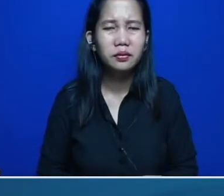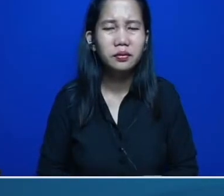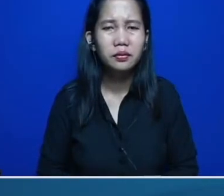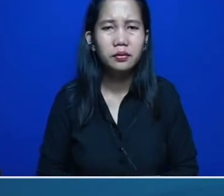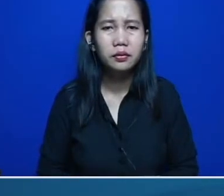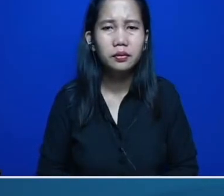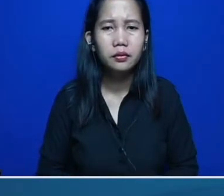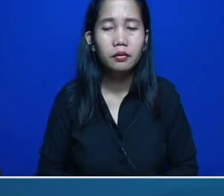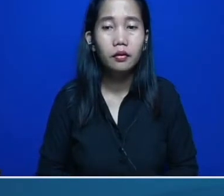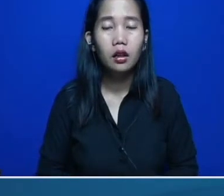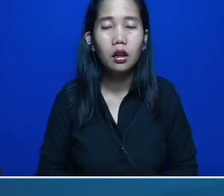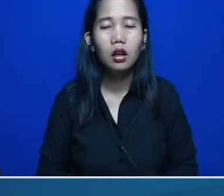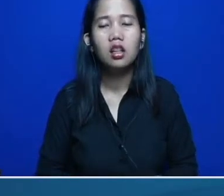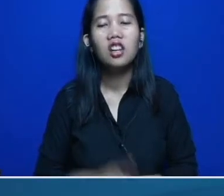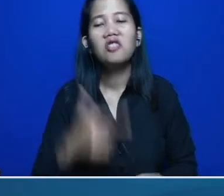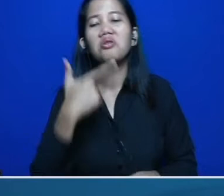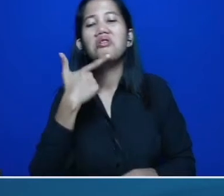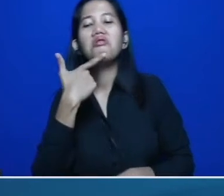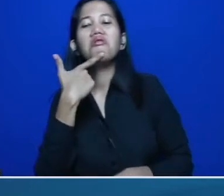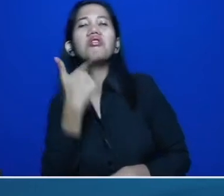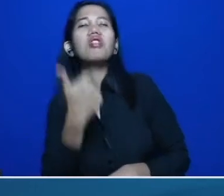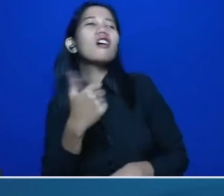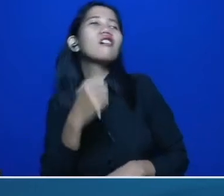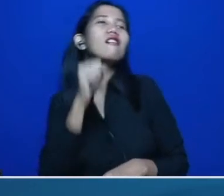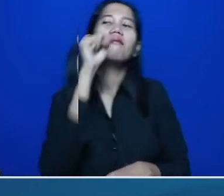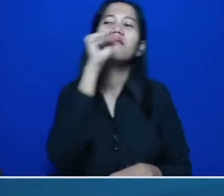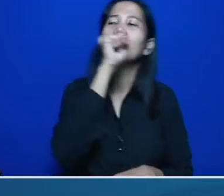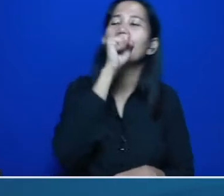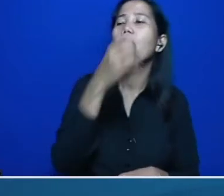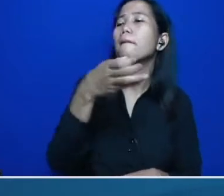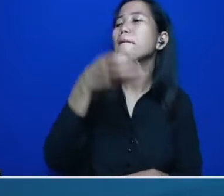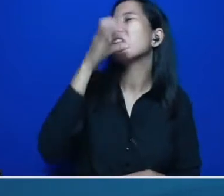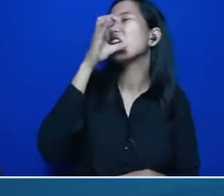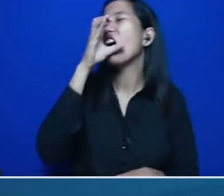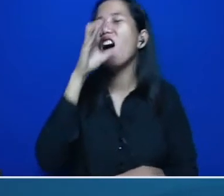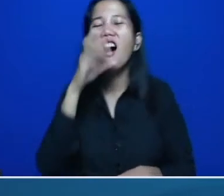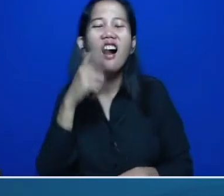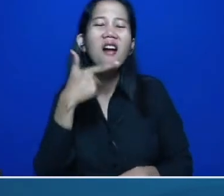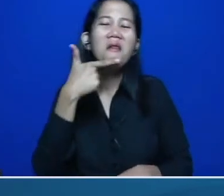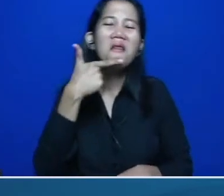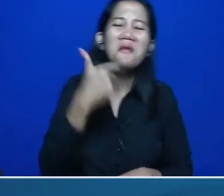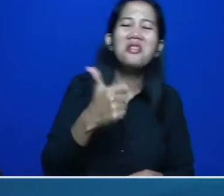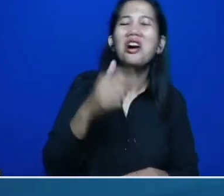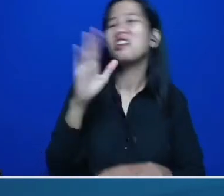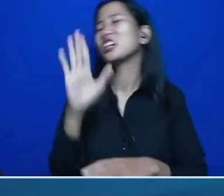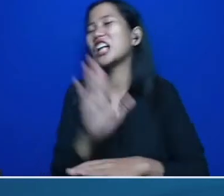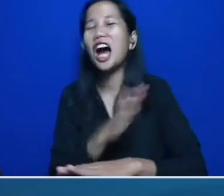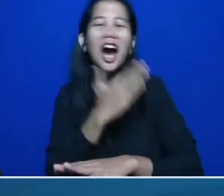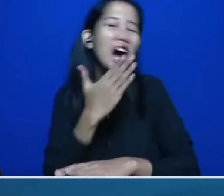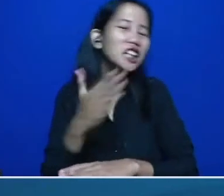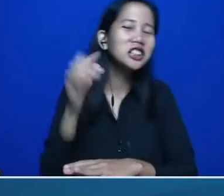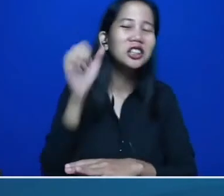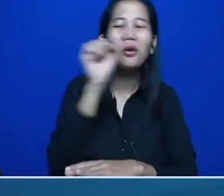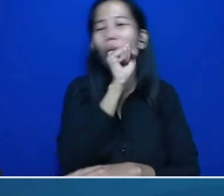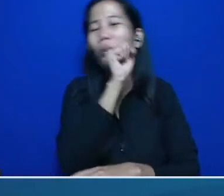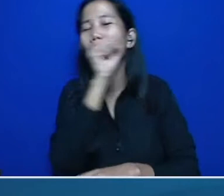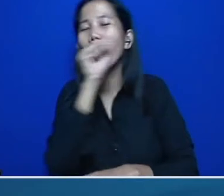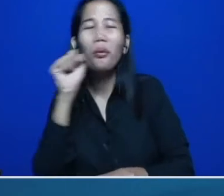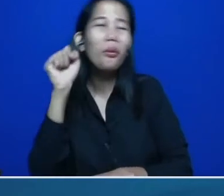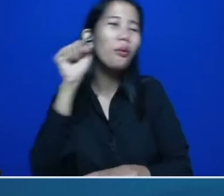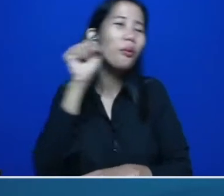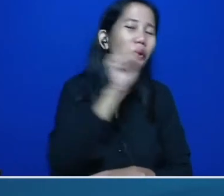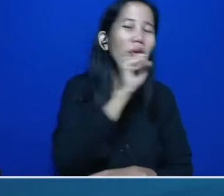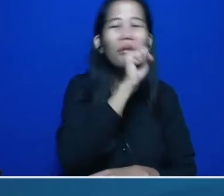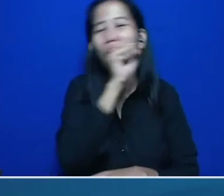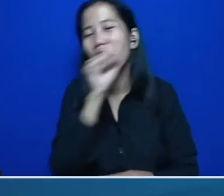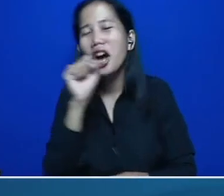apalagi sambil menyanyi ya tetapi kemudian membuat good seperti ular menyemburkan